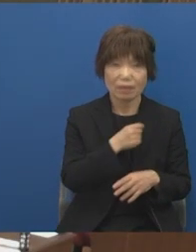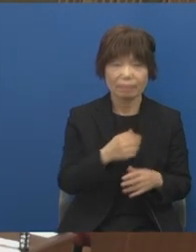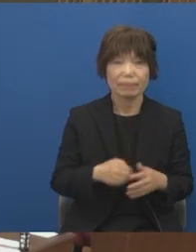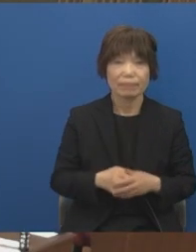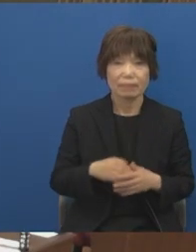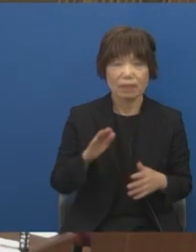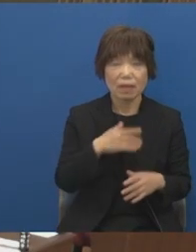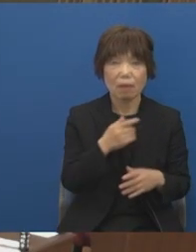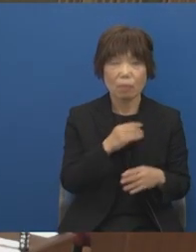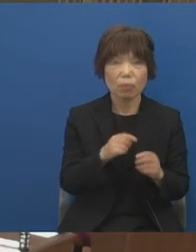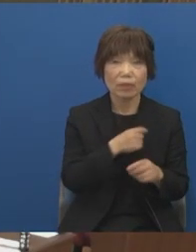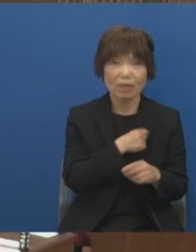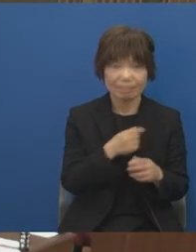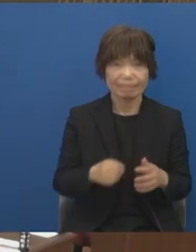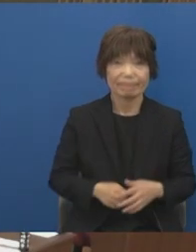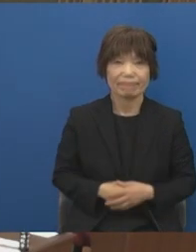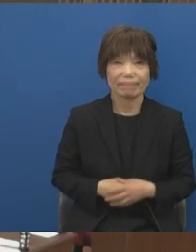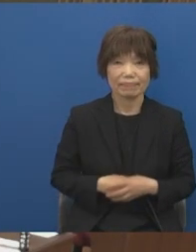本議員。